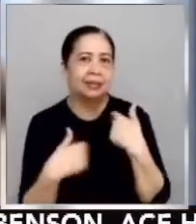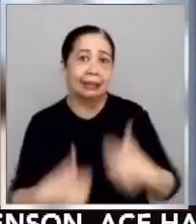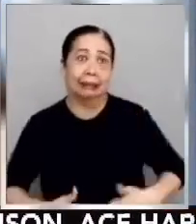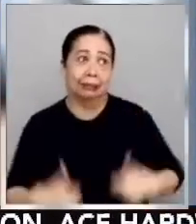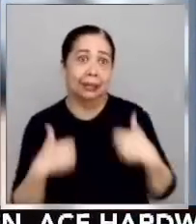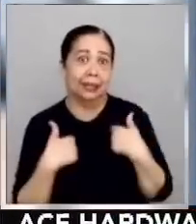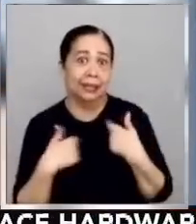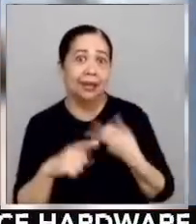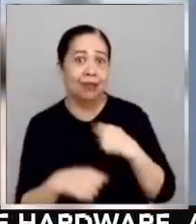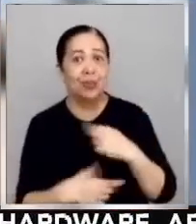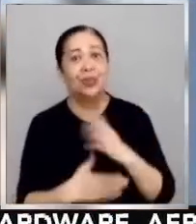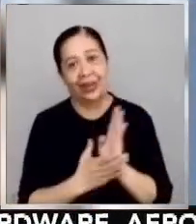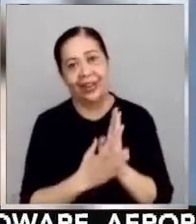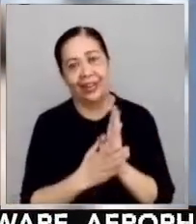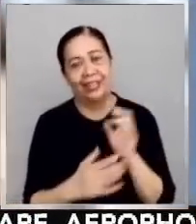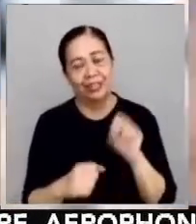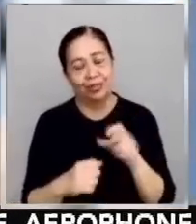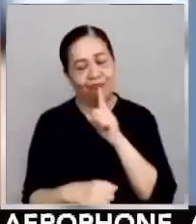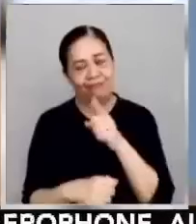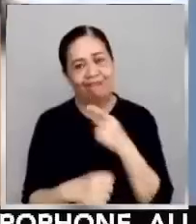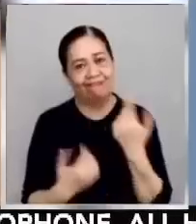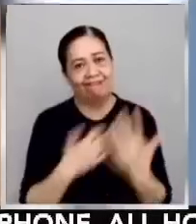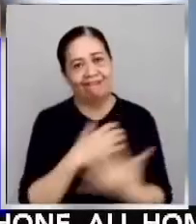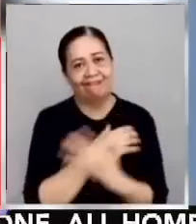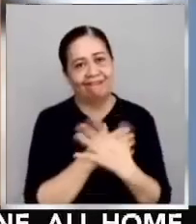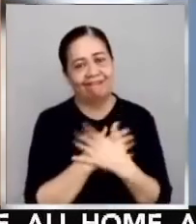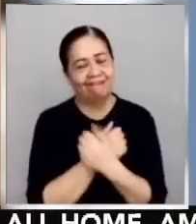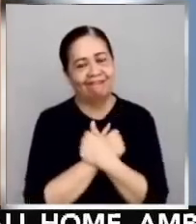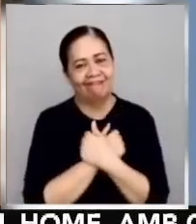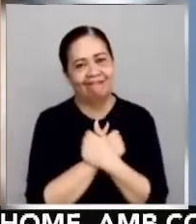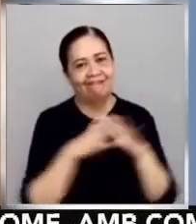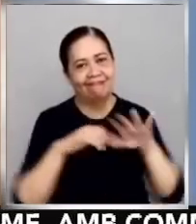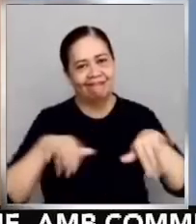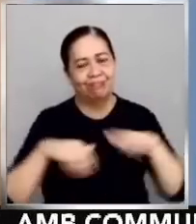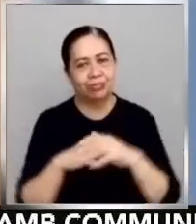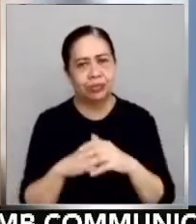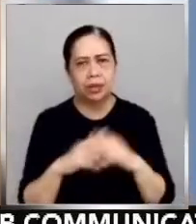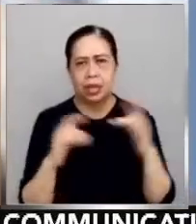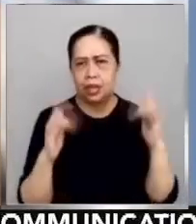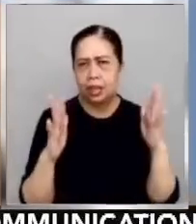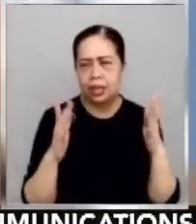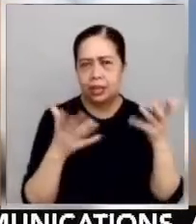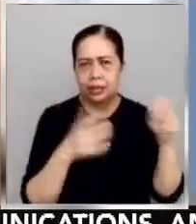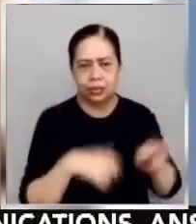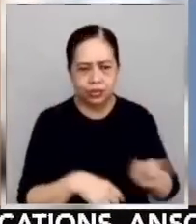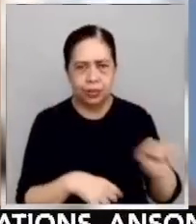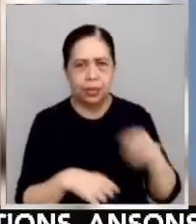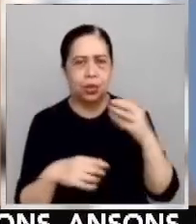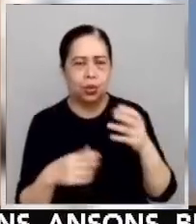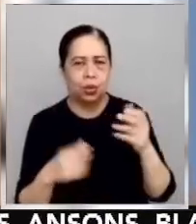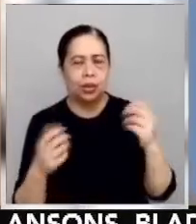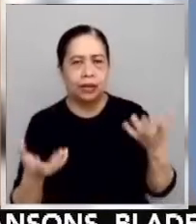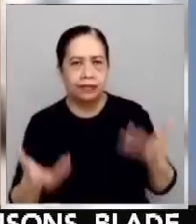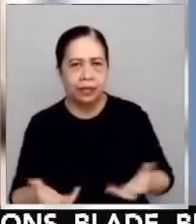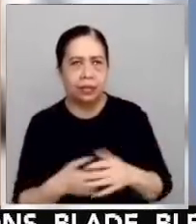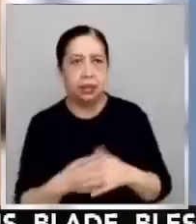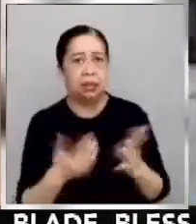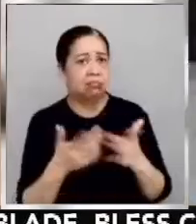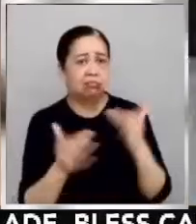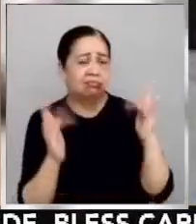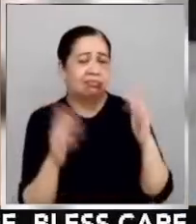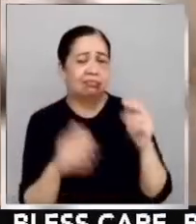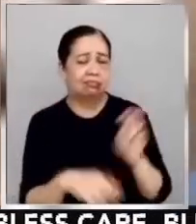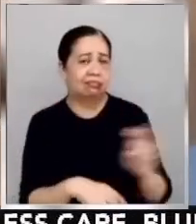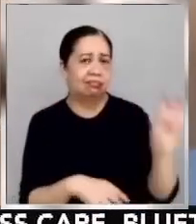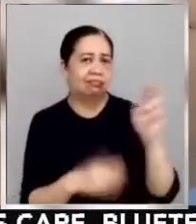Boracay, yeah. Kaya beach definitely. And I love the beach. Travel light or heavy pack? Travel light because it's easier. Sino hindi mo